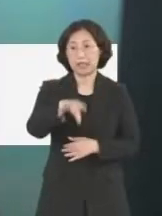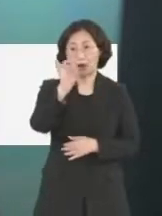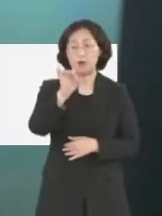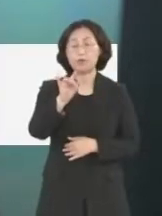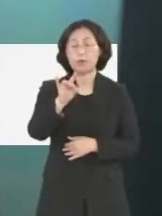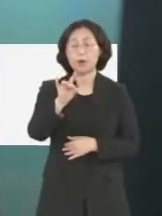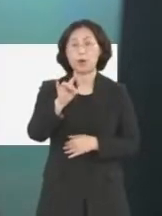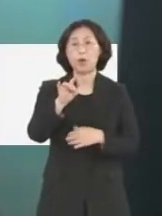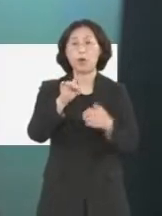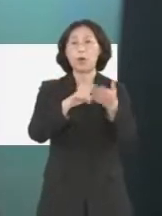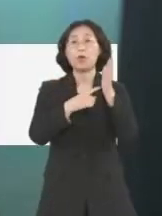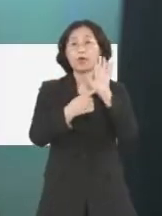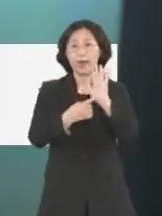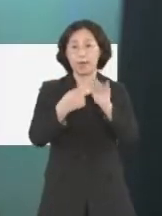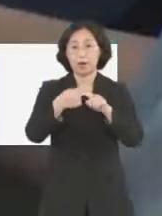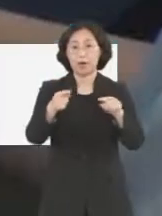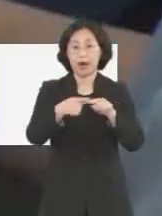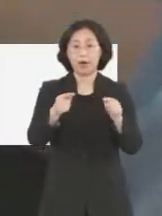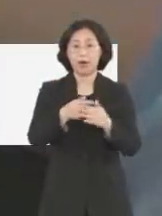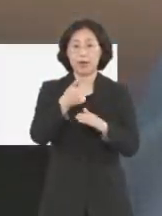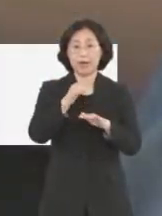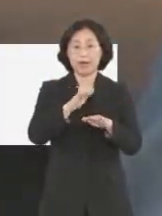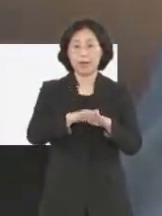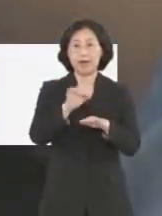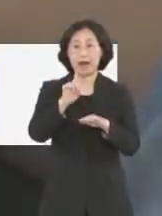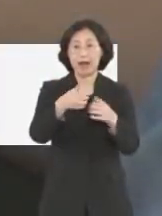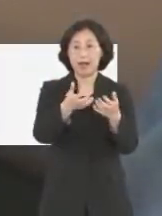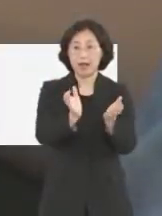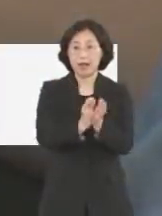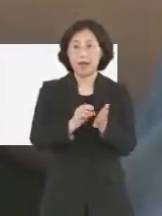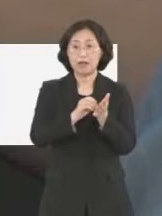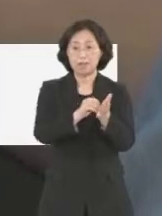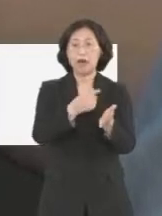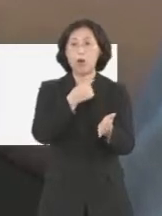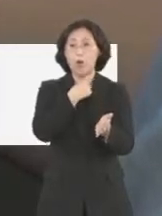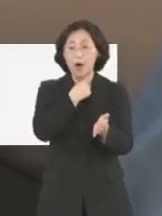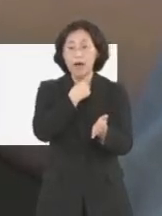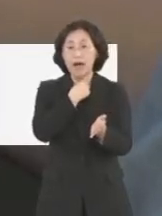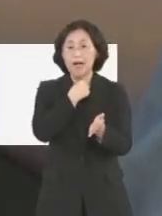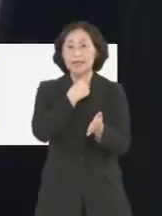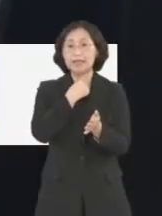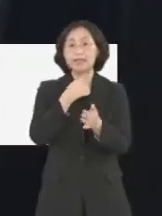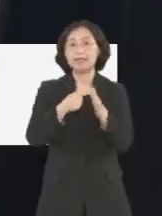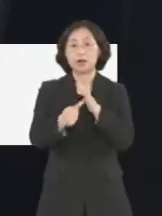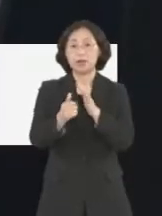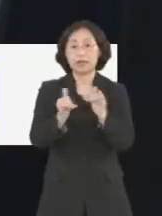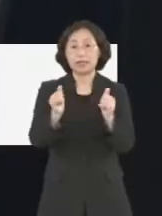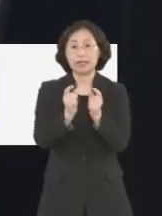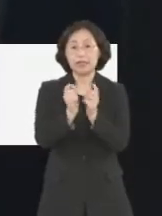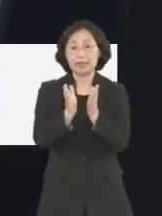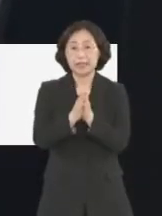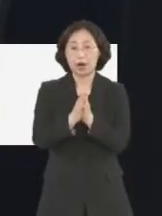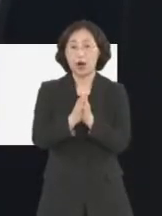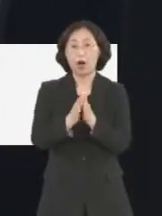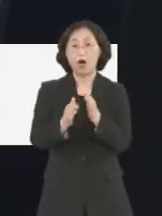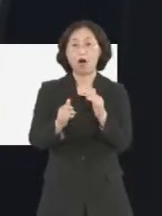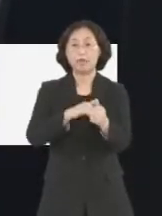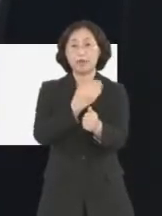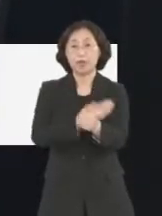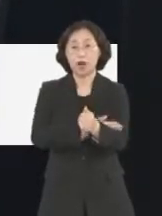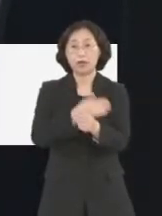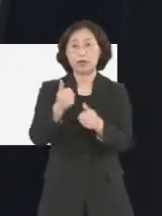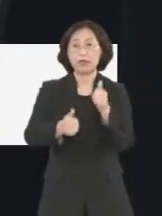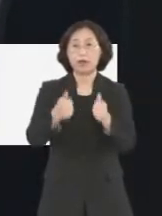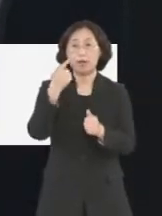행사로 대전 프로구단인 대전 하나 CNJ에 입단을 희망하는 아마추어 선수들이 직접 실력을 선보이고